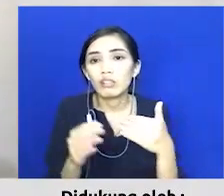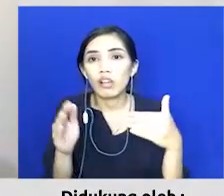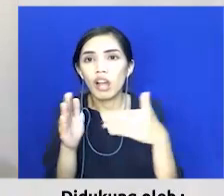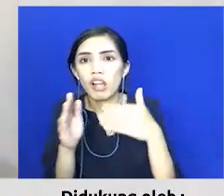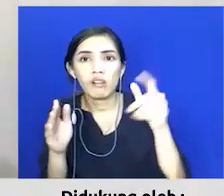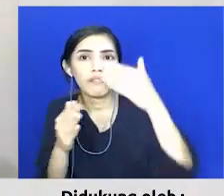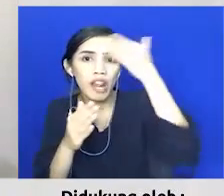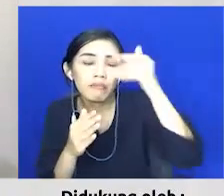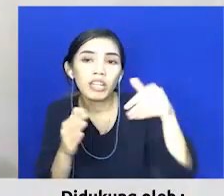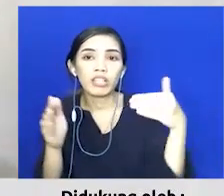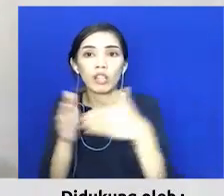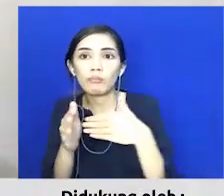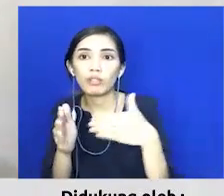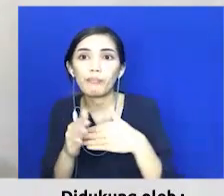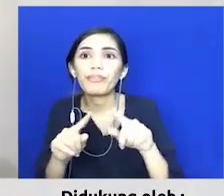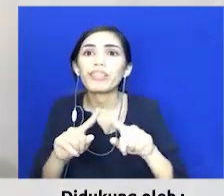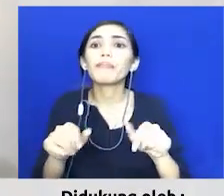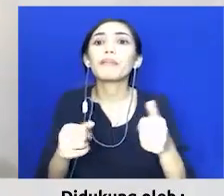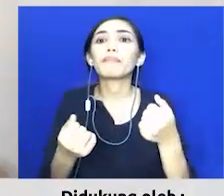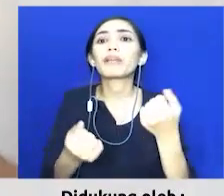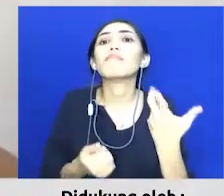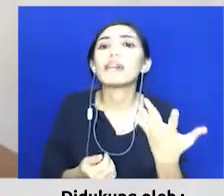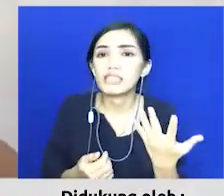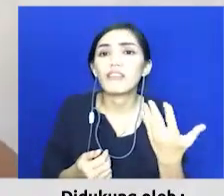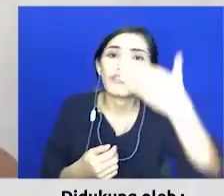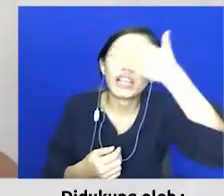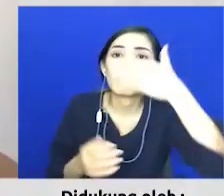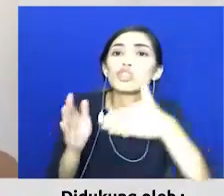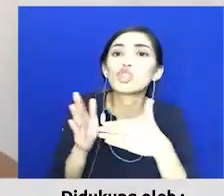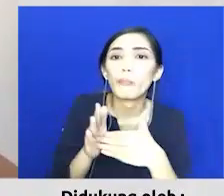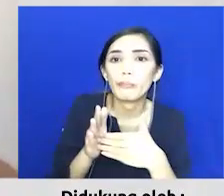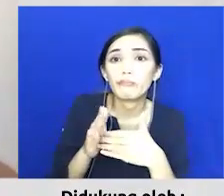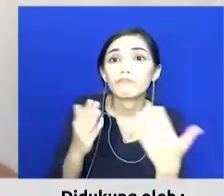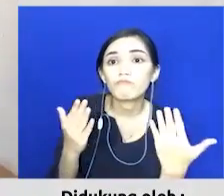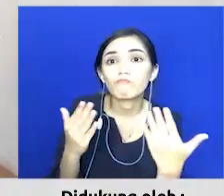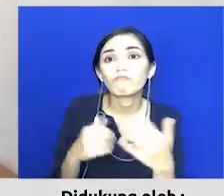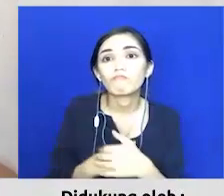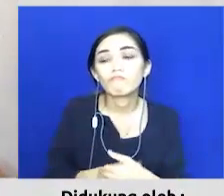Itu komentar saya loh ya. Iya Pak. Sebenarnya Pak,